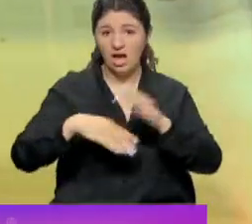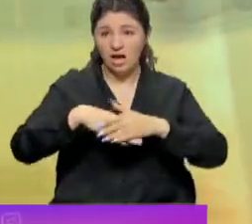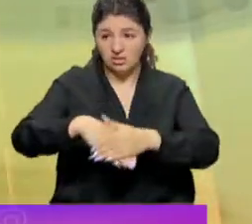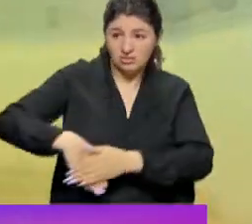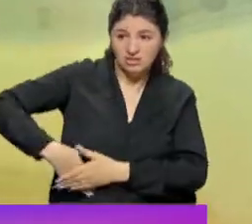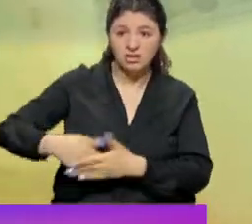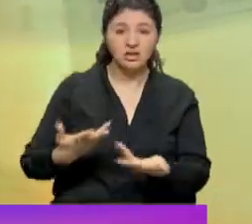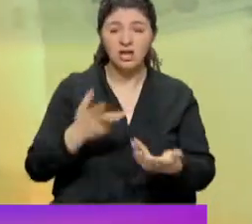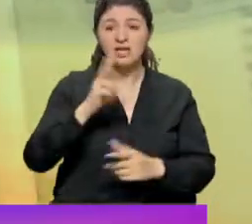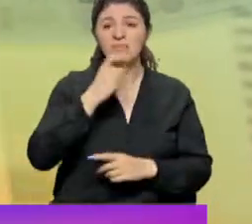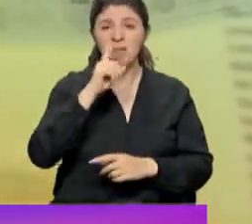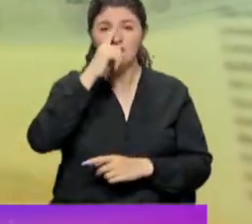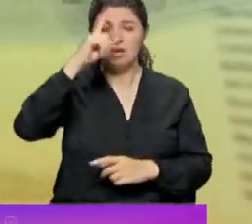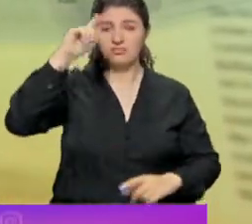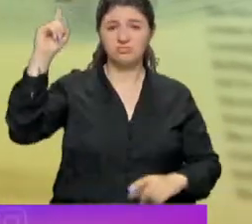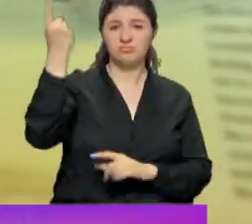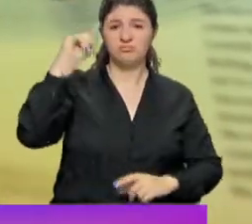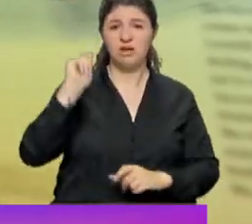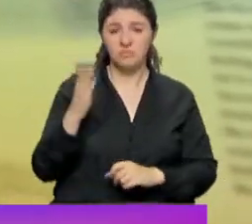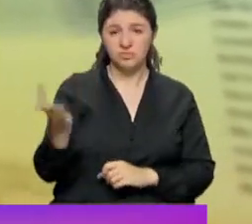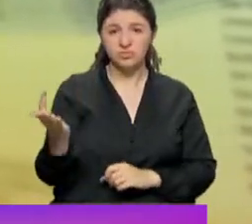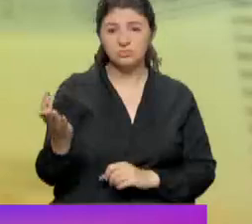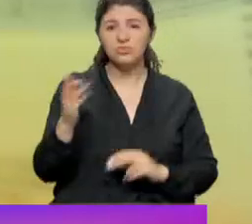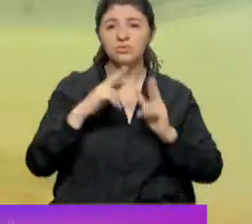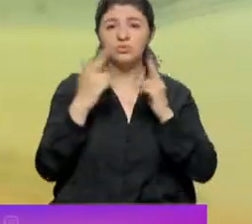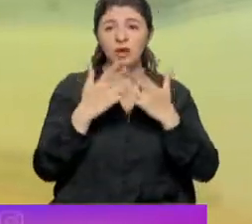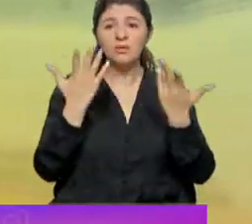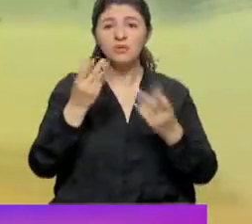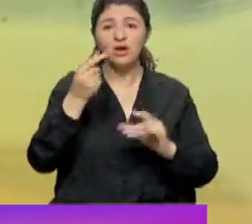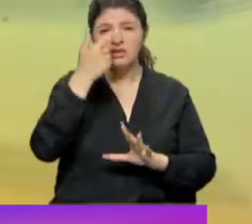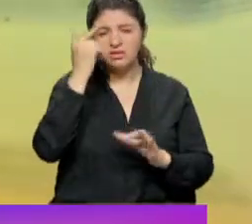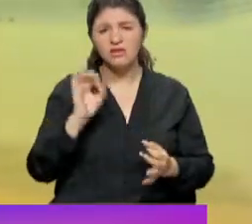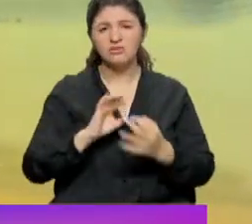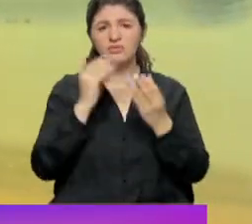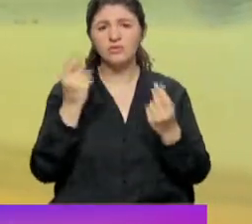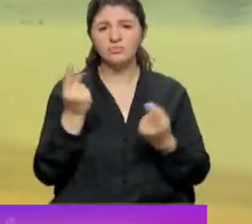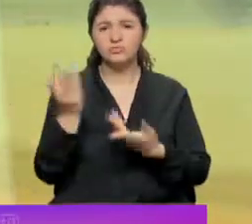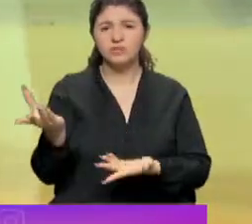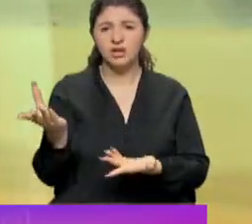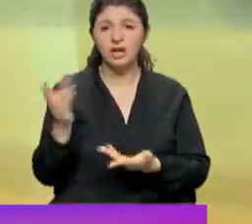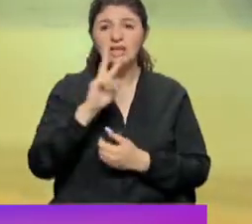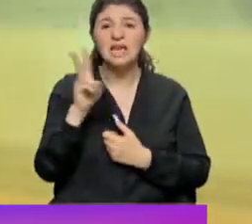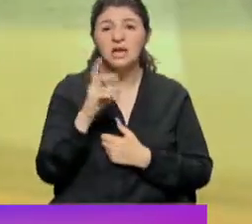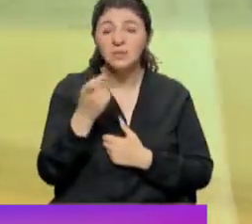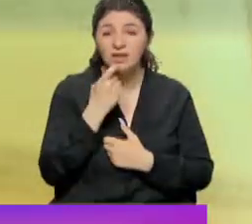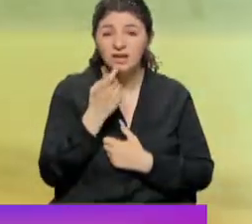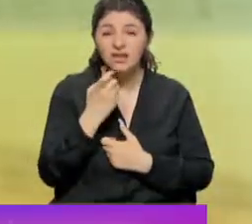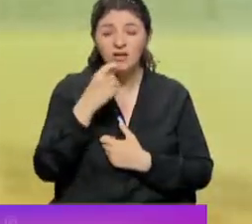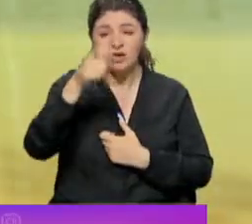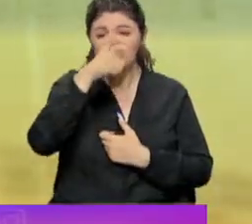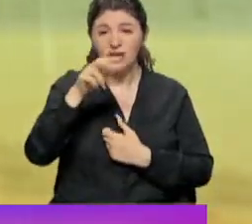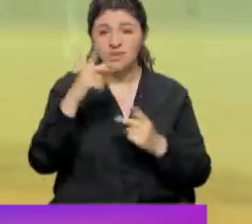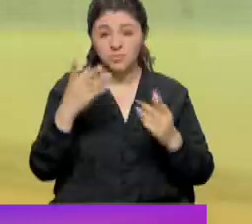var 20 yıldır tek başınıza ülkeyi yönetiyorsunuz dünyada böyle çok nadir olan bir şeydir 20 yıl